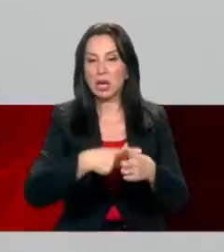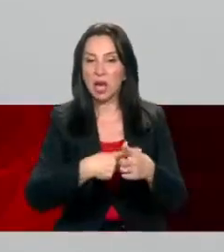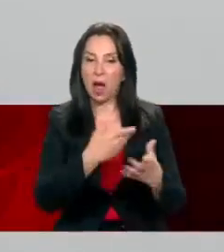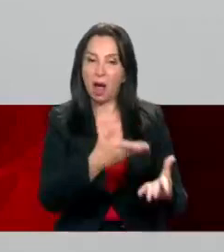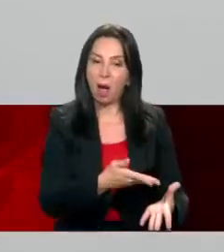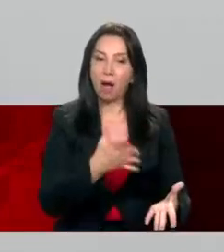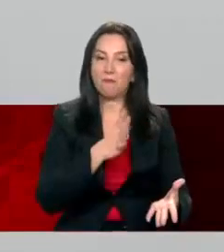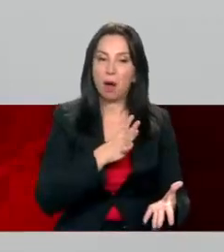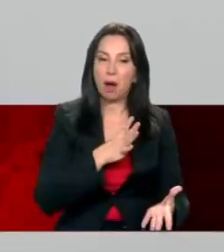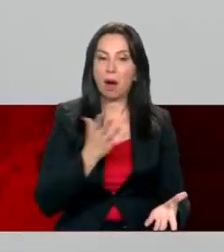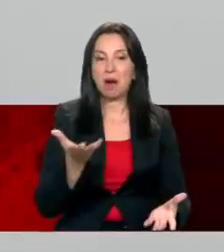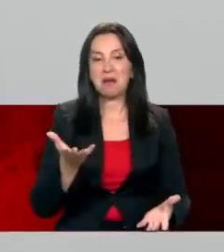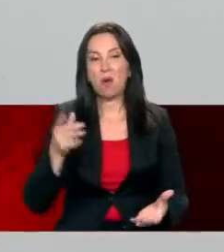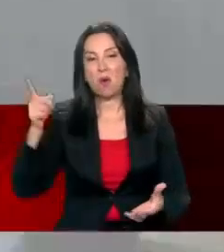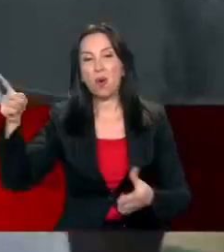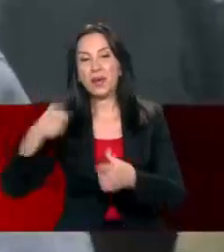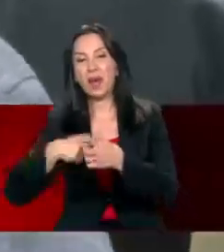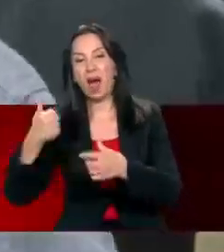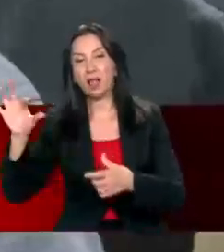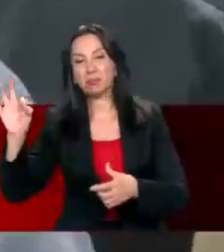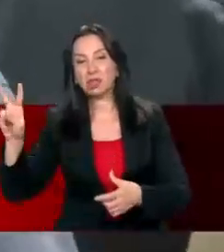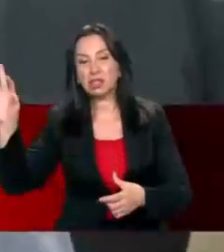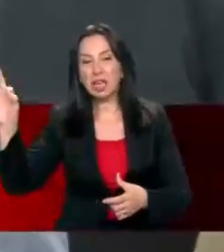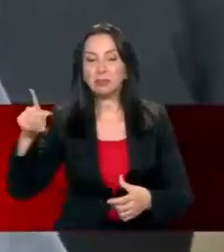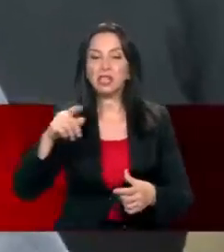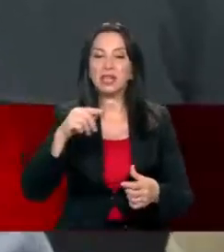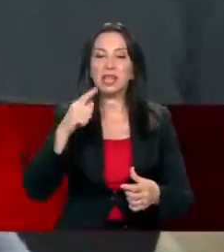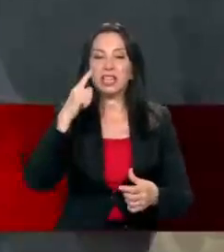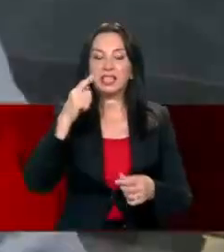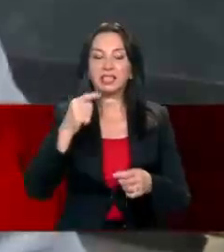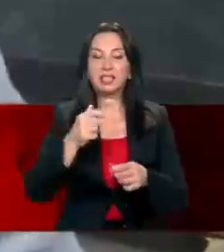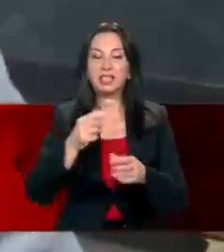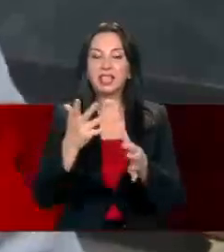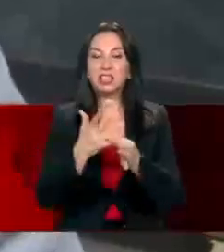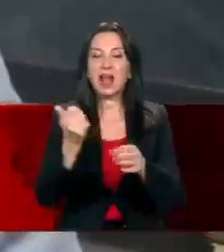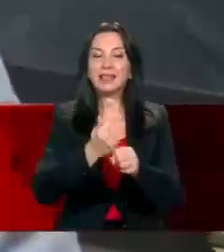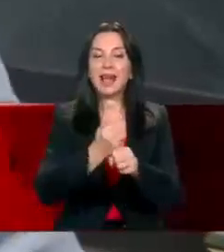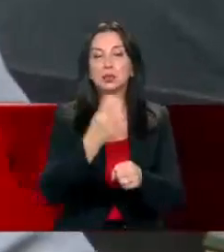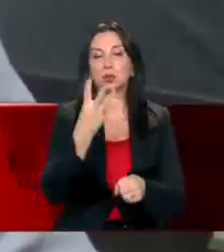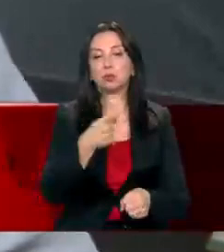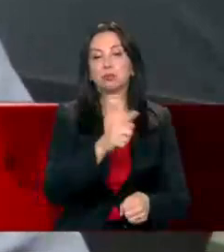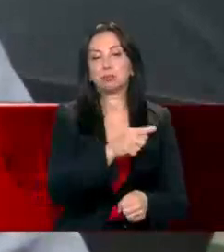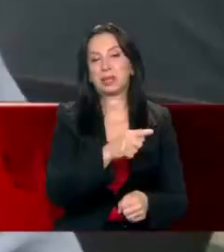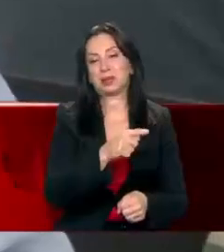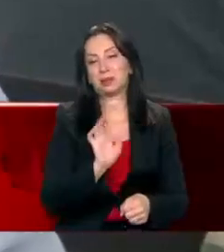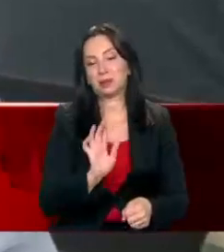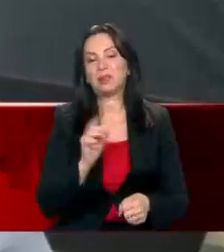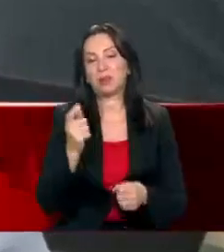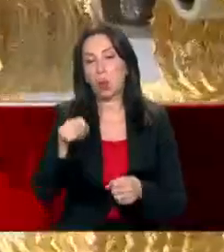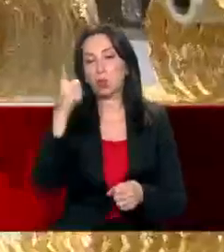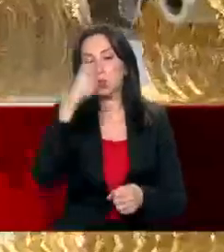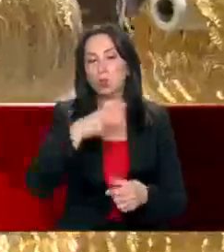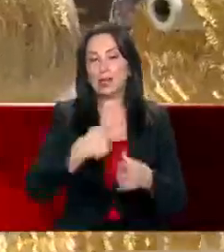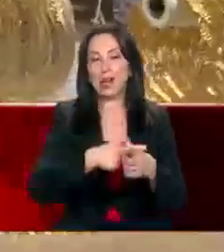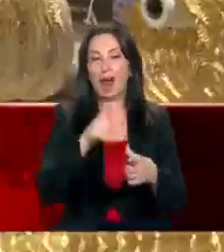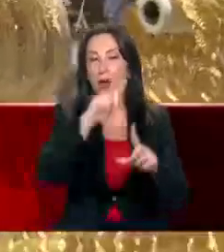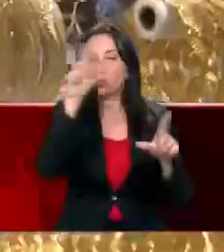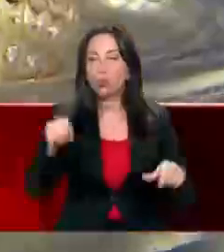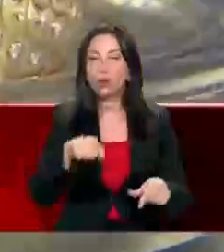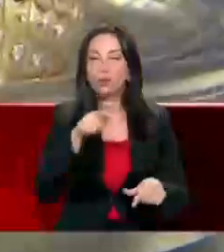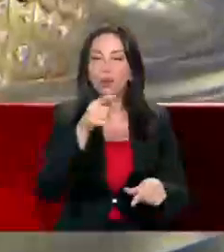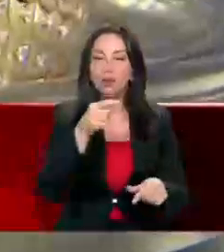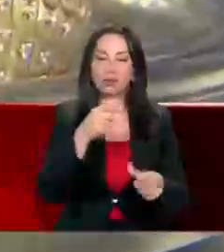varsa başka bir yerin 60 liradır, 70 liradır. Nişantaşı'na gitsen 3 bin lira alırsın. Serbest piyasa olduğu için kim ne tutturursa ona satıyor. Bazı